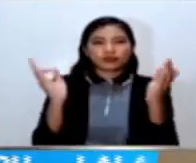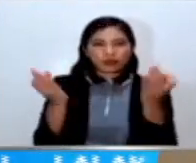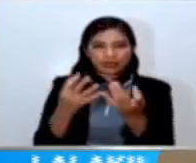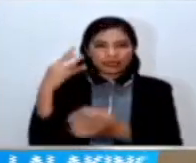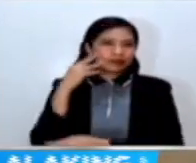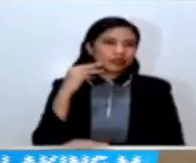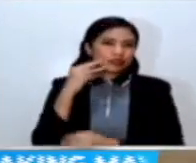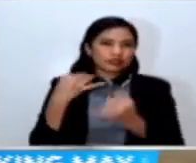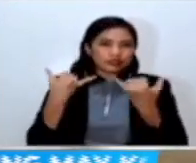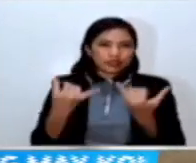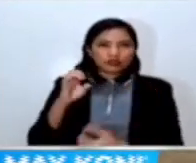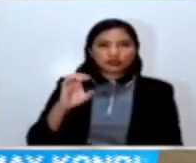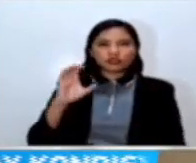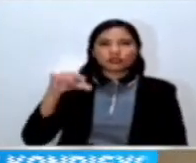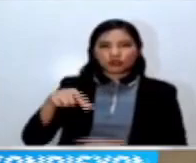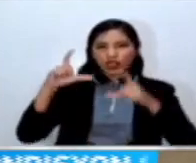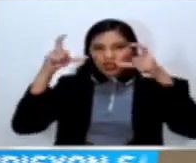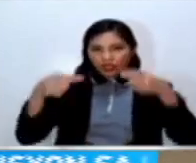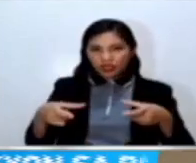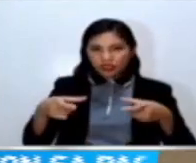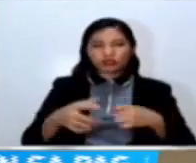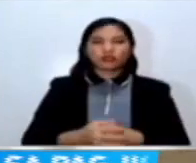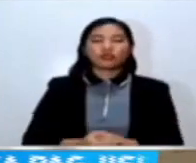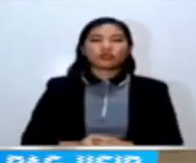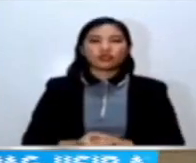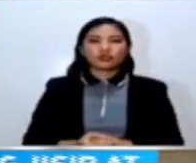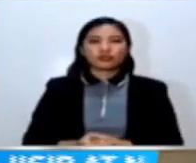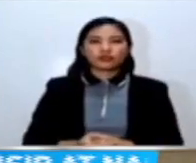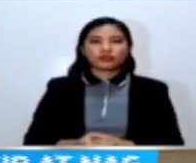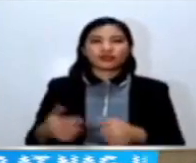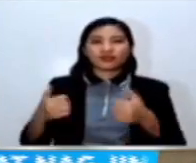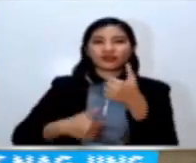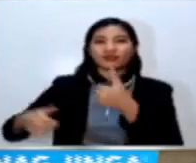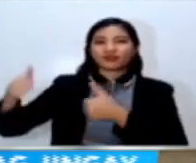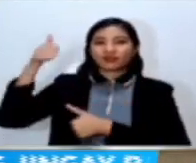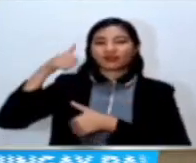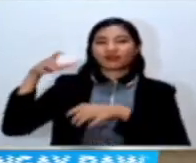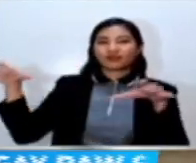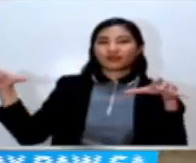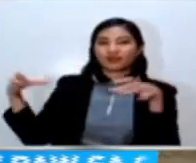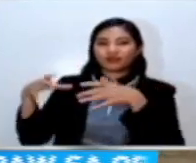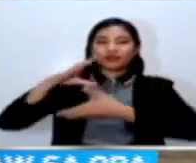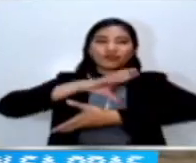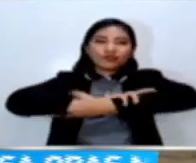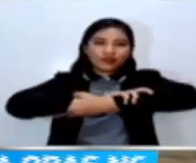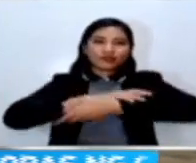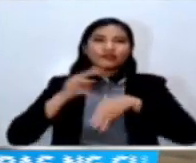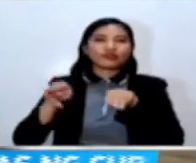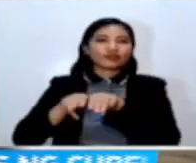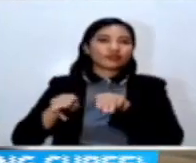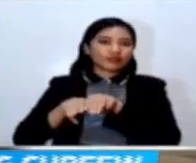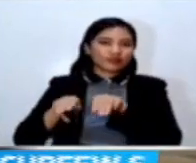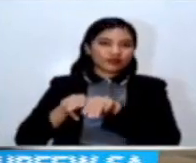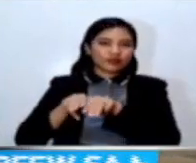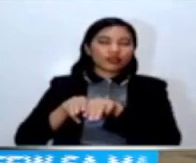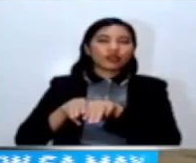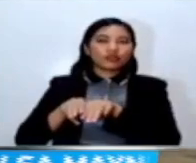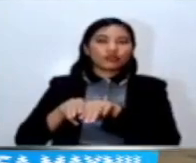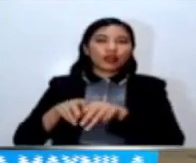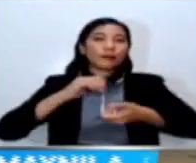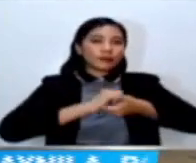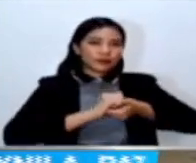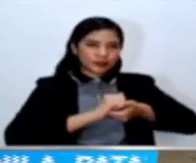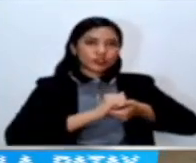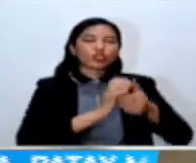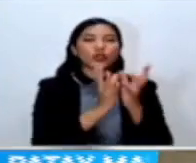lockdown, naglunsad ang Task Force Children of the Storm, Bayanihan, Marikenyo at Marikenya at Community Pantry PH ng Community